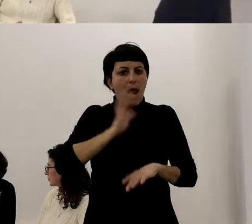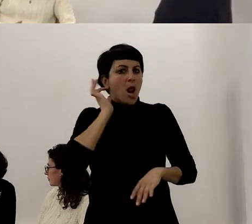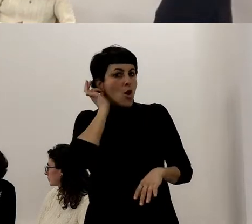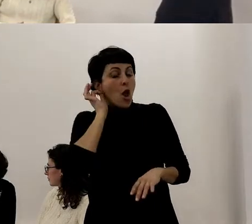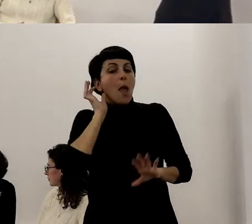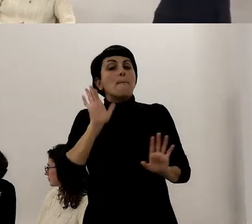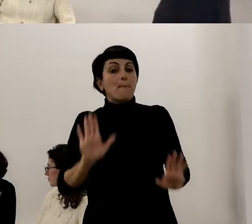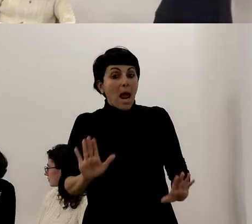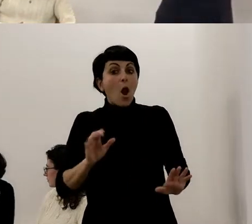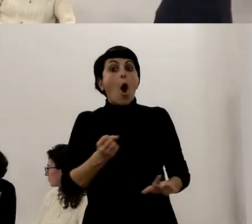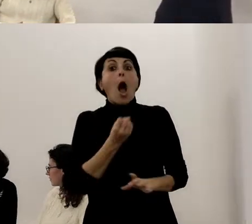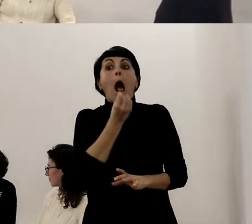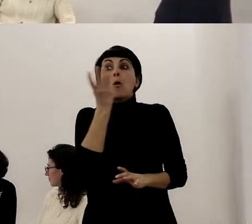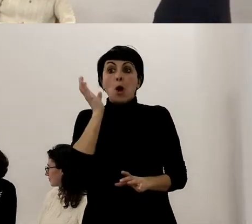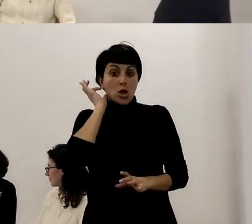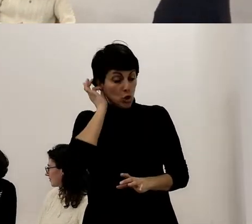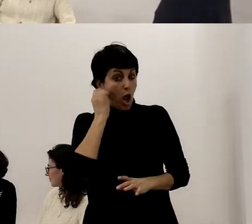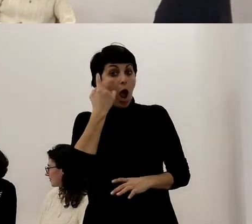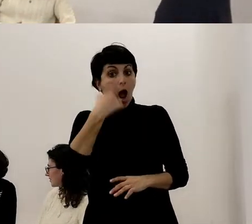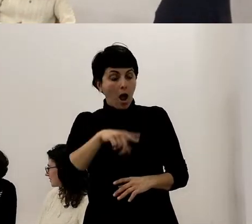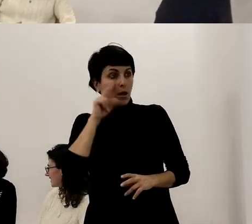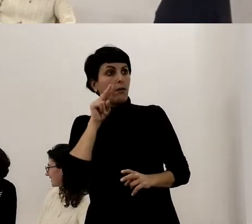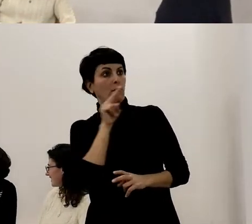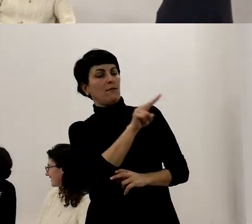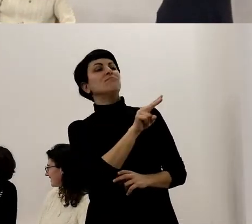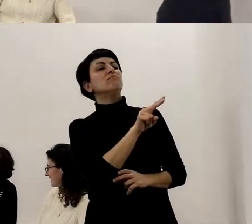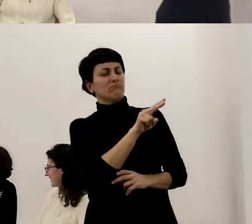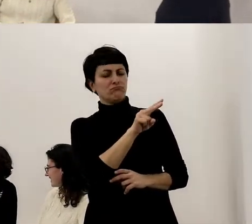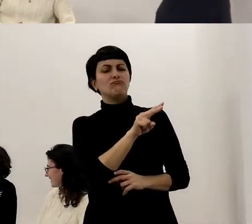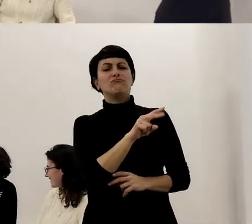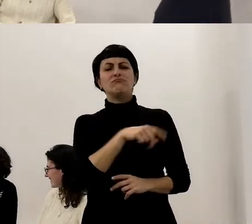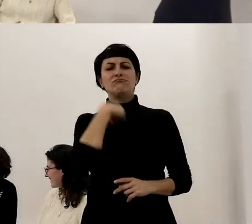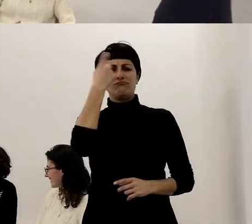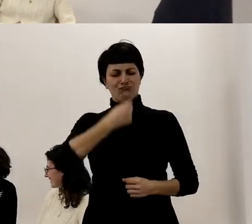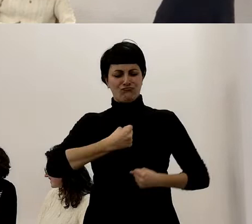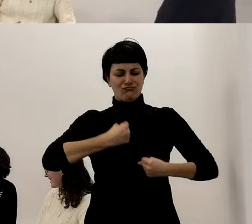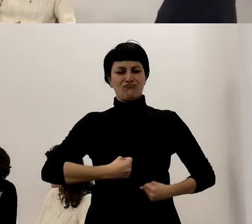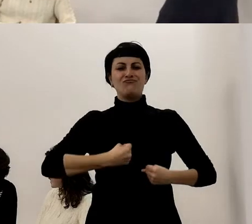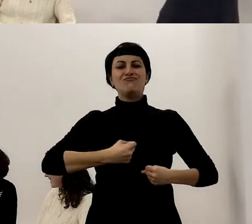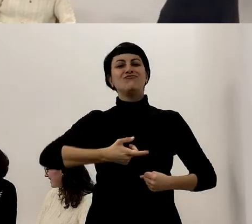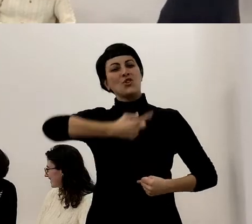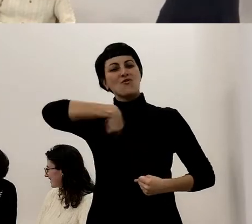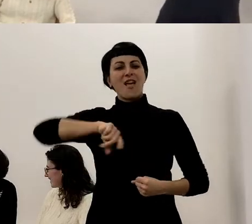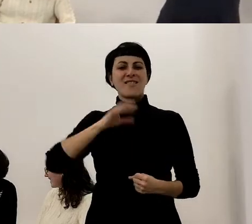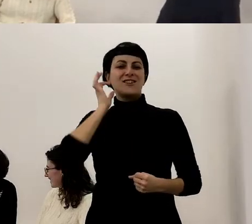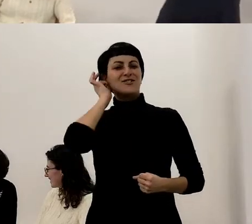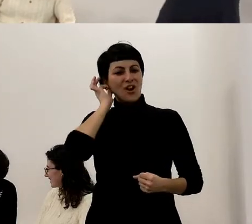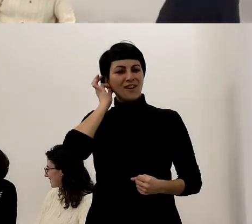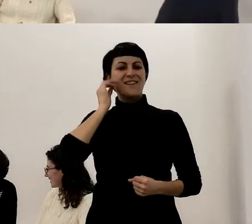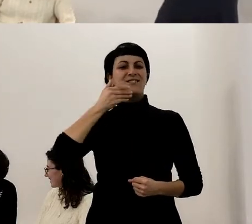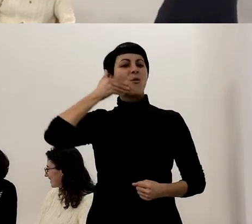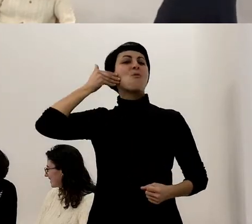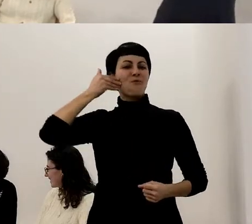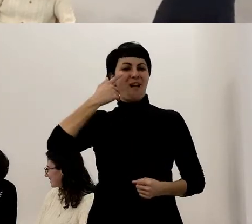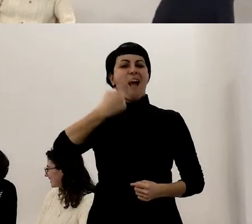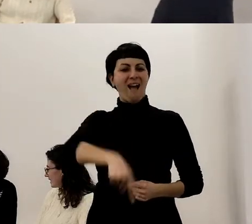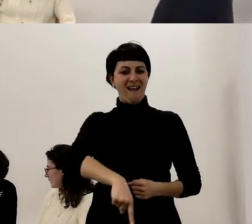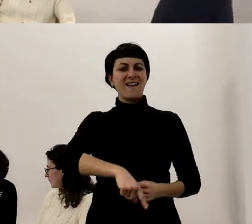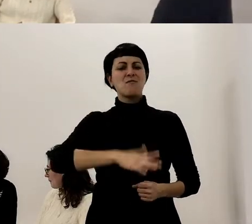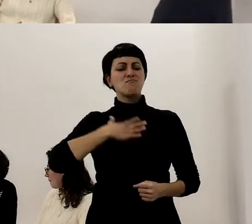noies i ens les mirem encara de... Són nostres. Molt d'orgull, i tant, i tant.